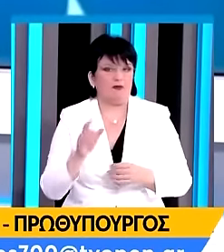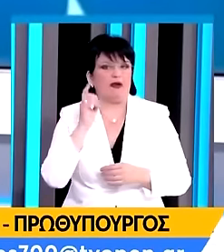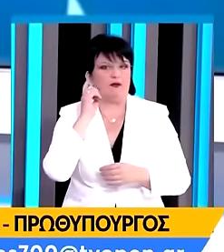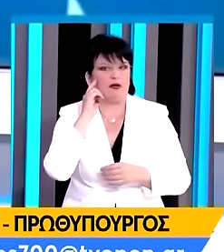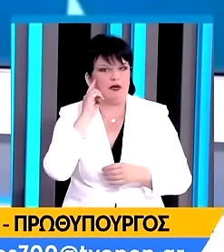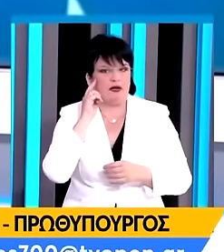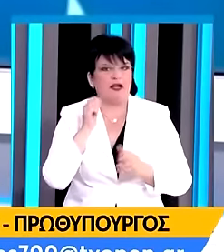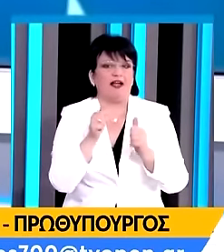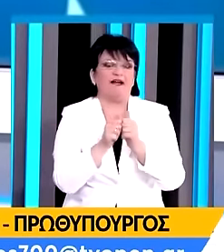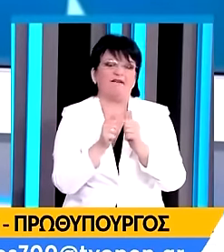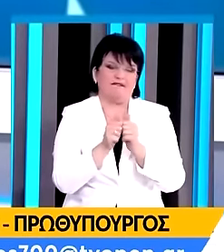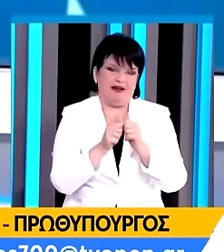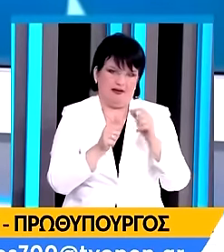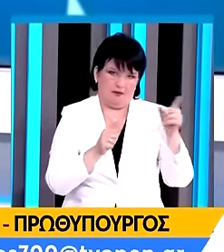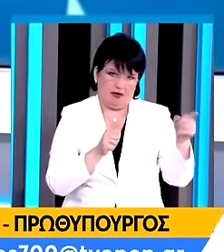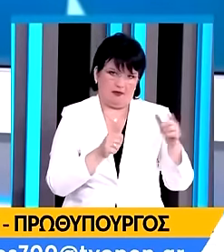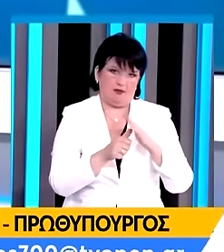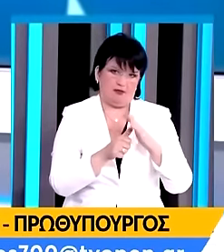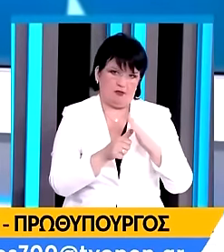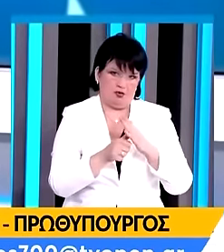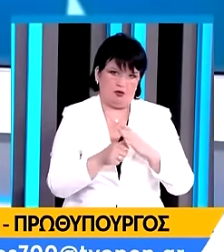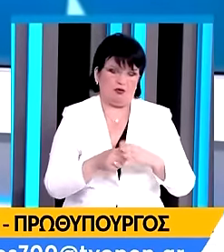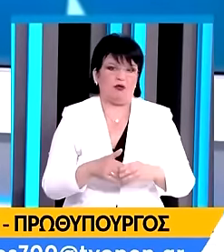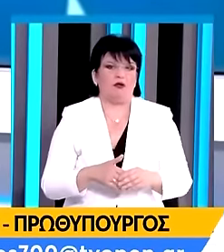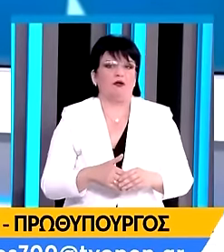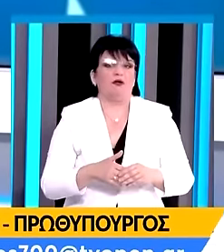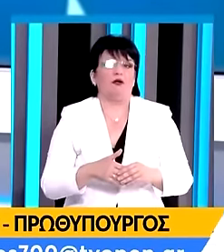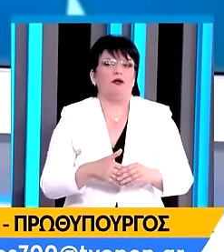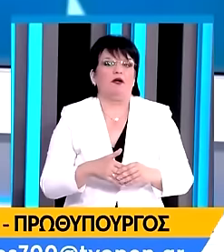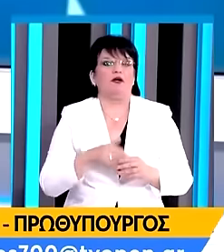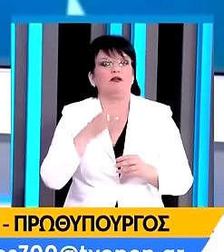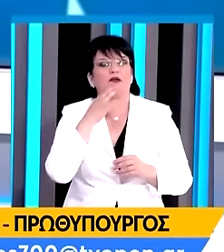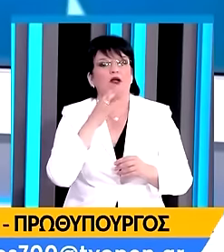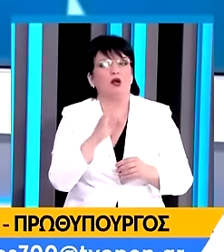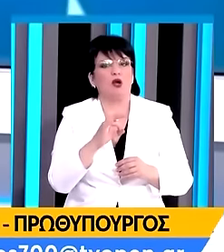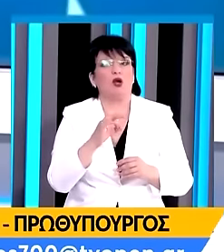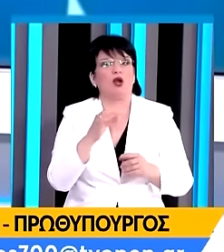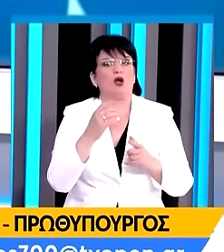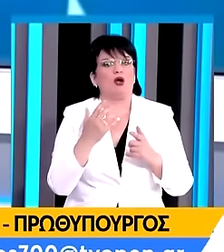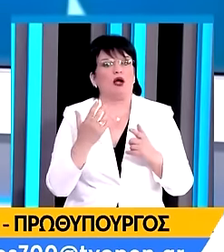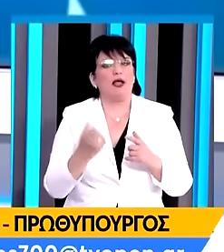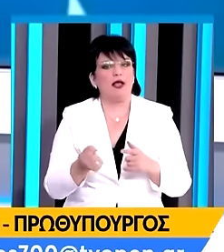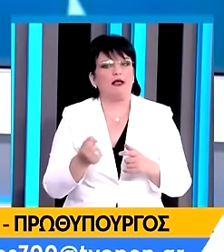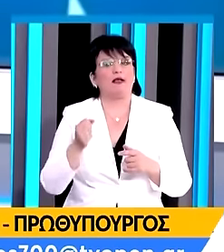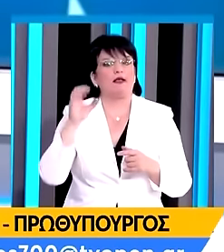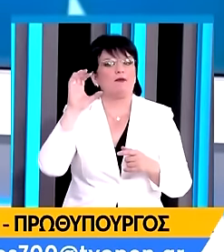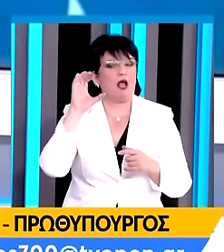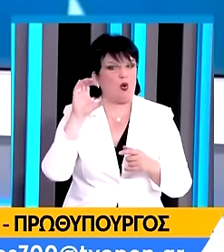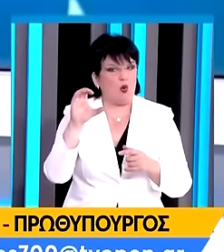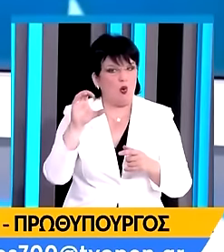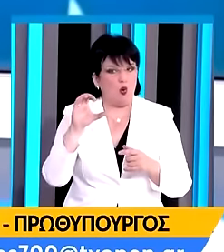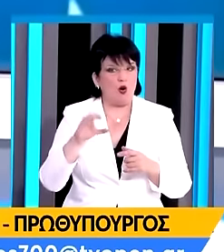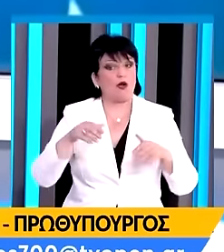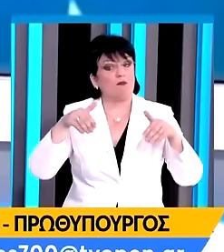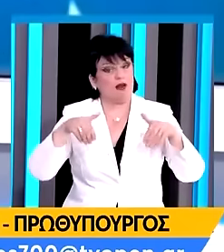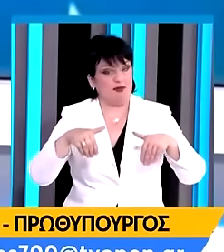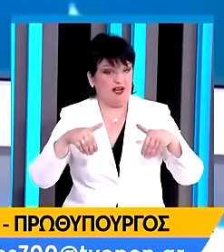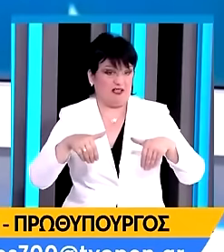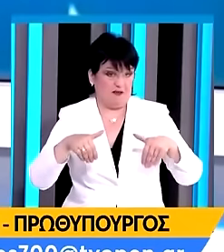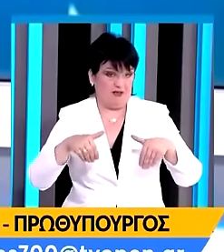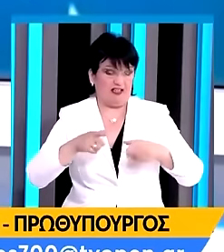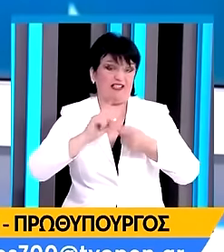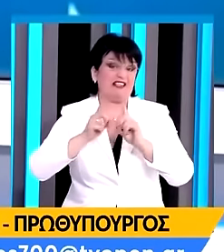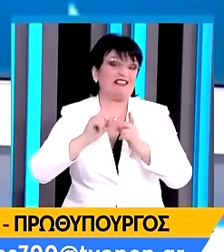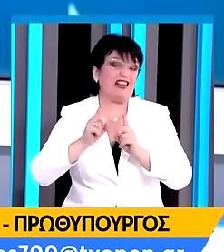οι φίλοι μας στη Βόρεια Μακεδονία ότι η προεκλογική πρόεδρος τελείωσε. Και ότι έχει έρθει πια η ώρα να σοβαρευτούν, να σεβαστούν με διεθνή